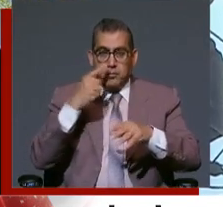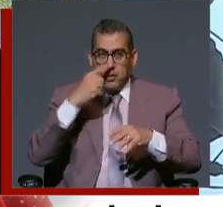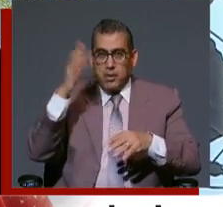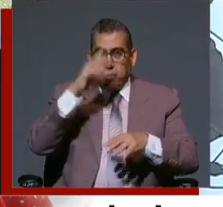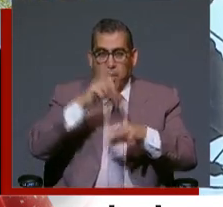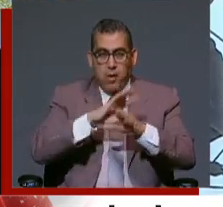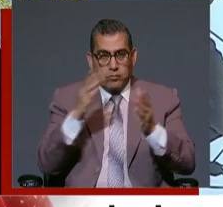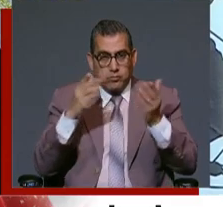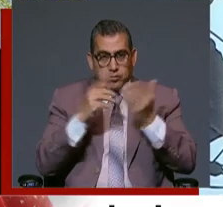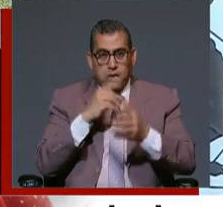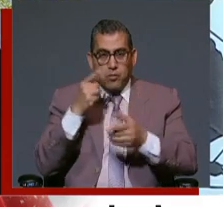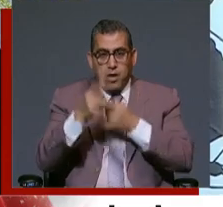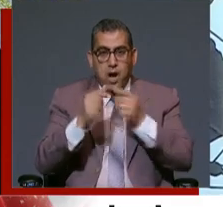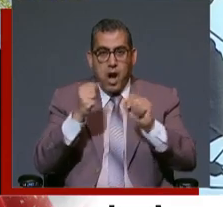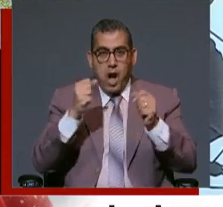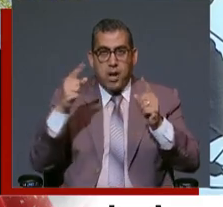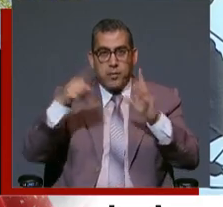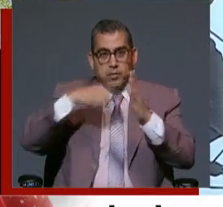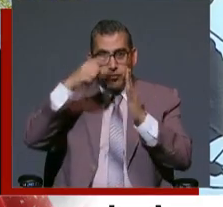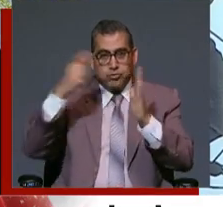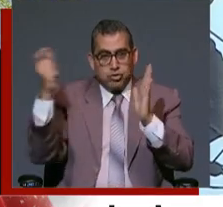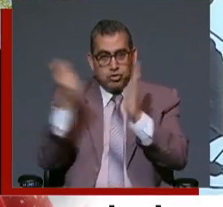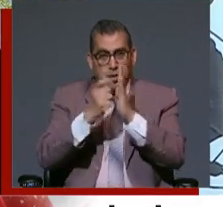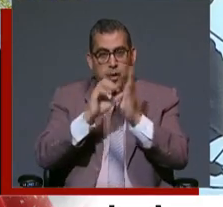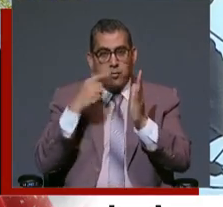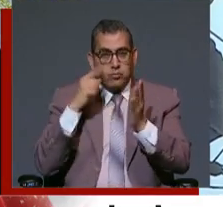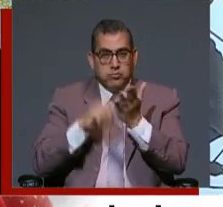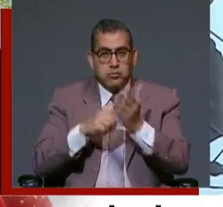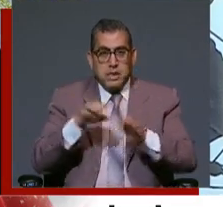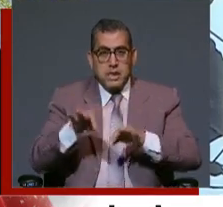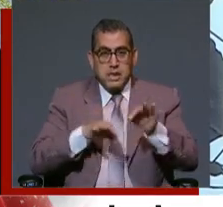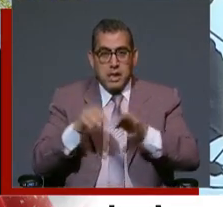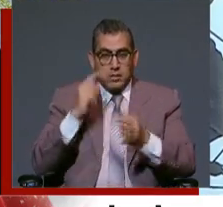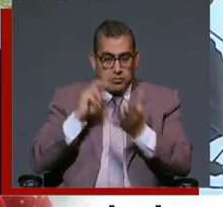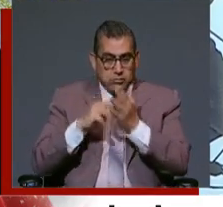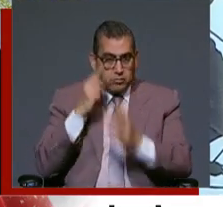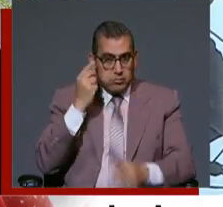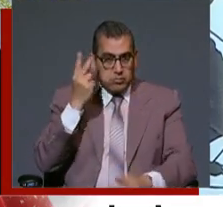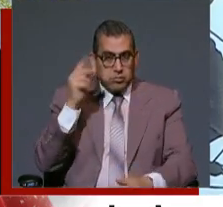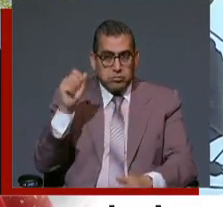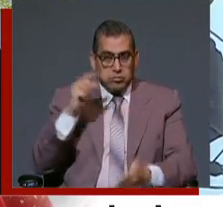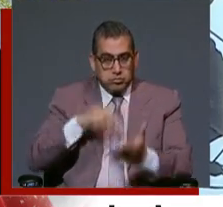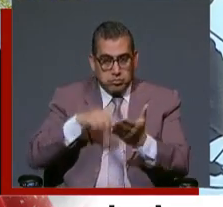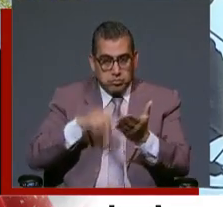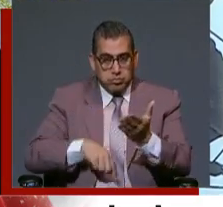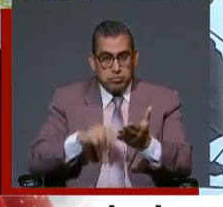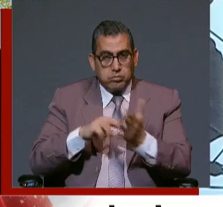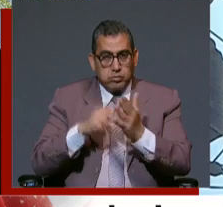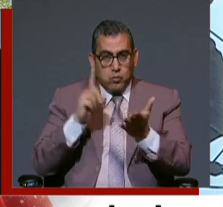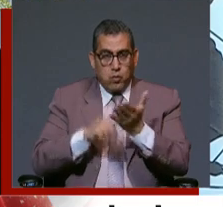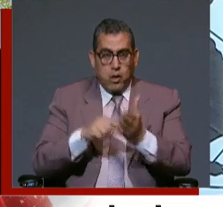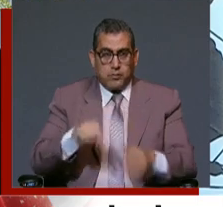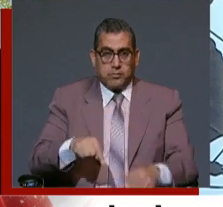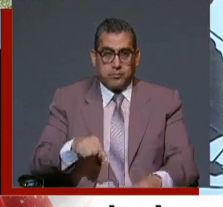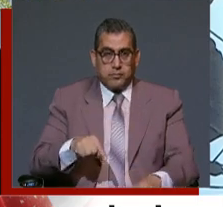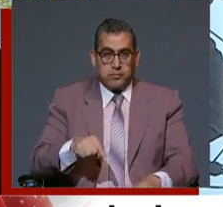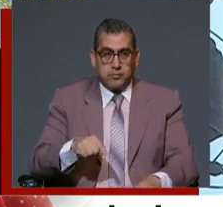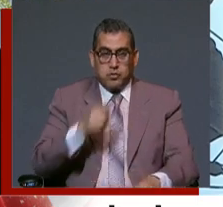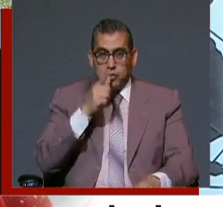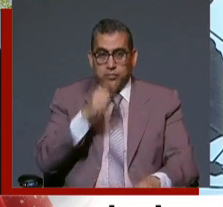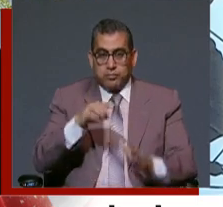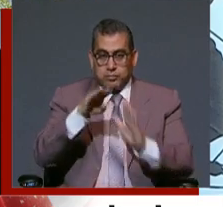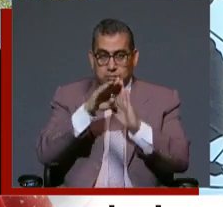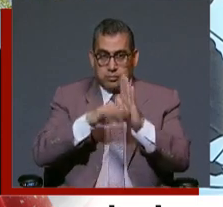استخدام مصادر الطاقة النظيفة وإقرار السياسات والإجراءات اللازمة لذلك. وفي هذا